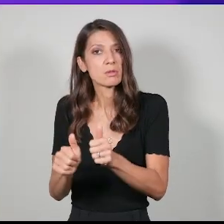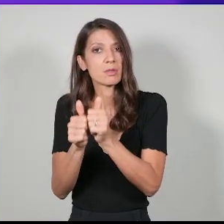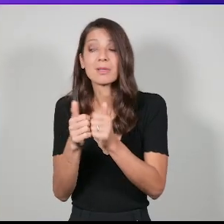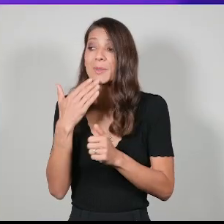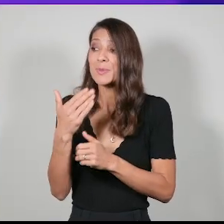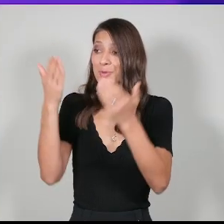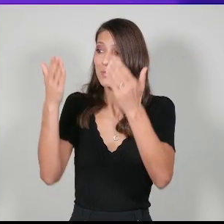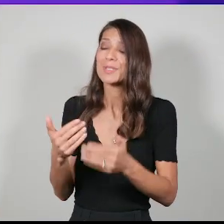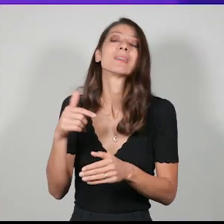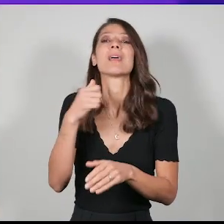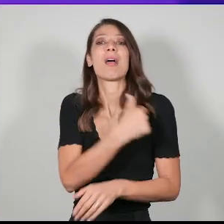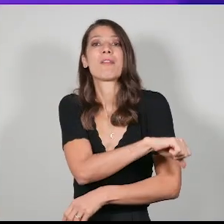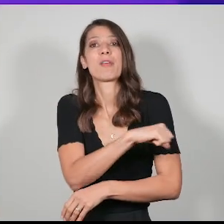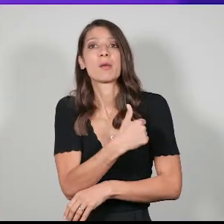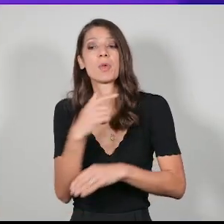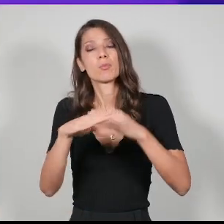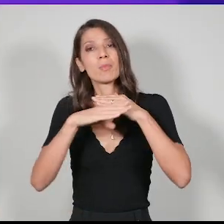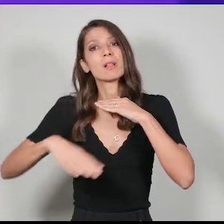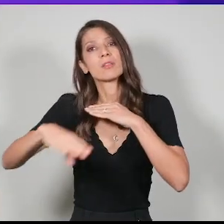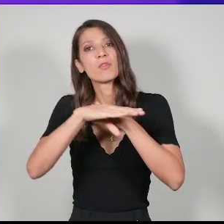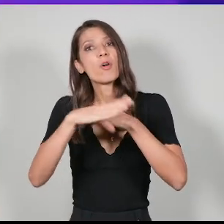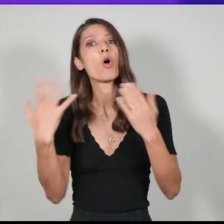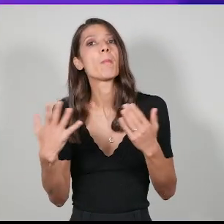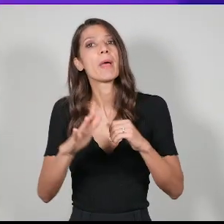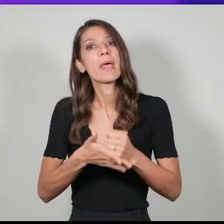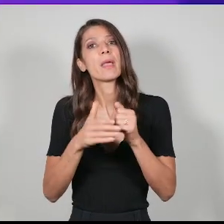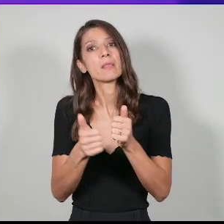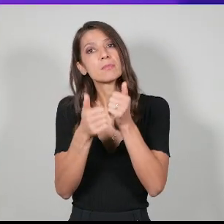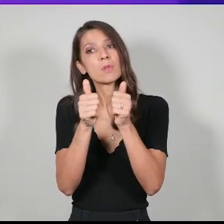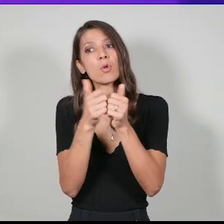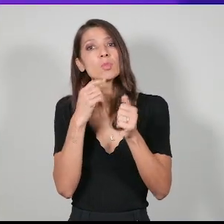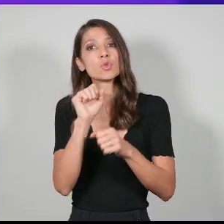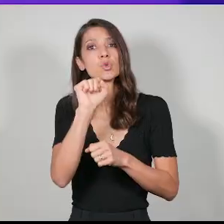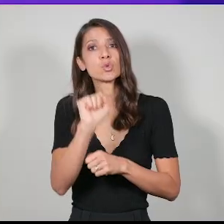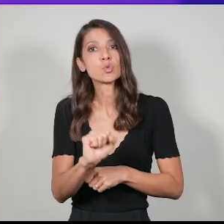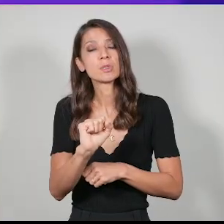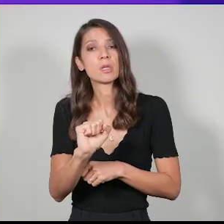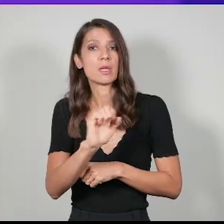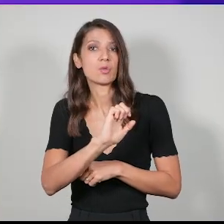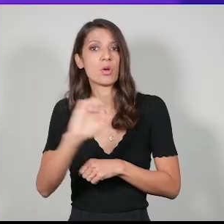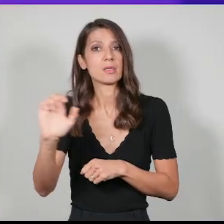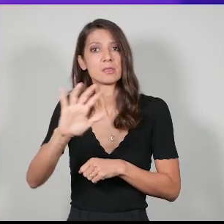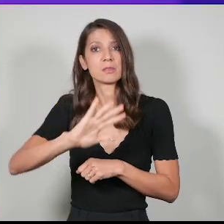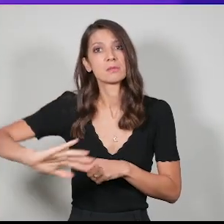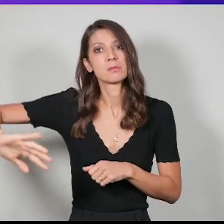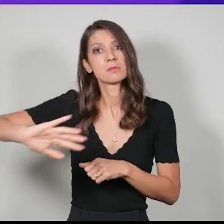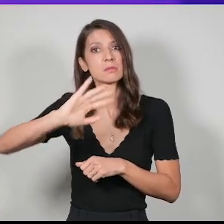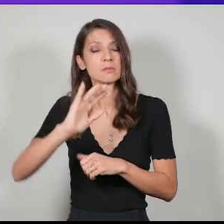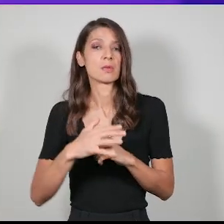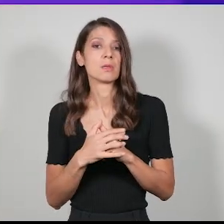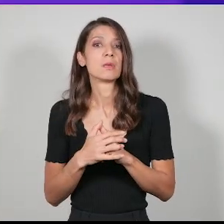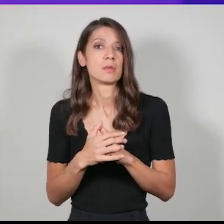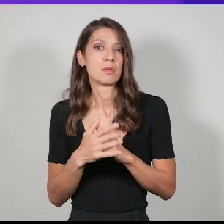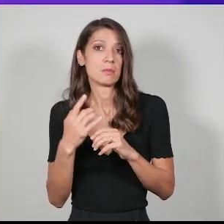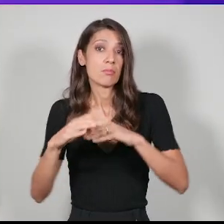infirmière, coordinatrice de la plateforme des aidants du Sud et de l'Est Charente, une plateforme qui travaille de manière assez forte à repenser à